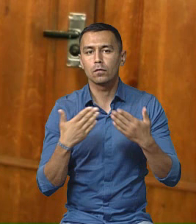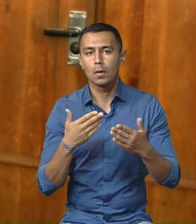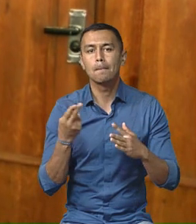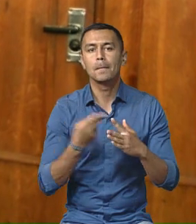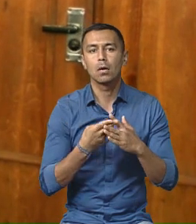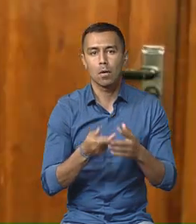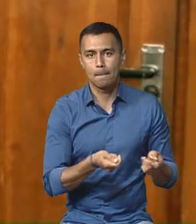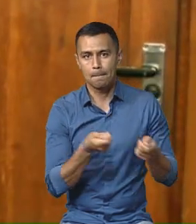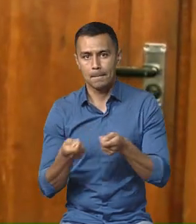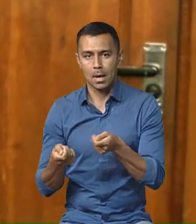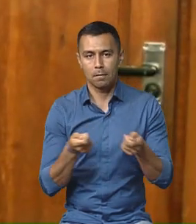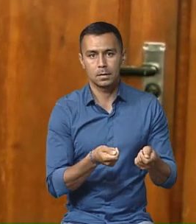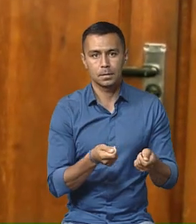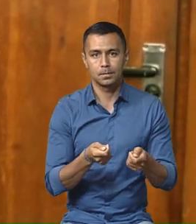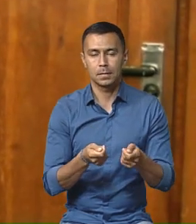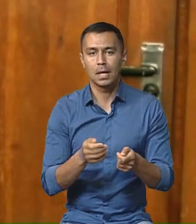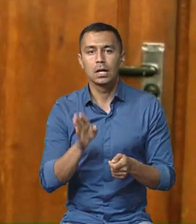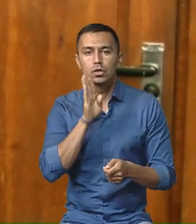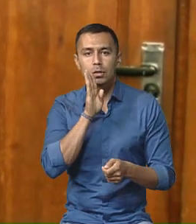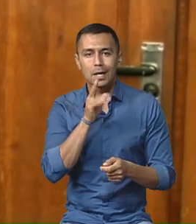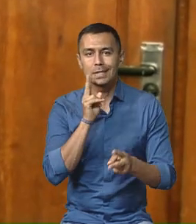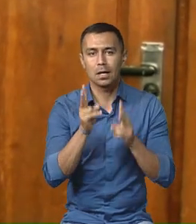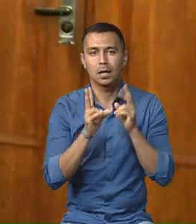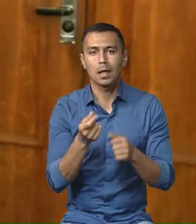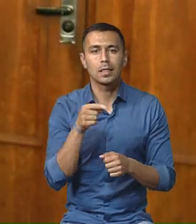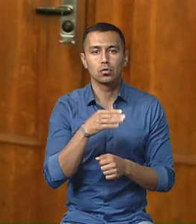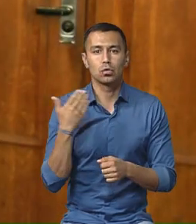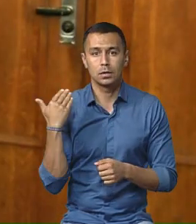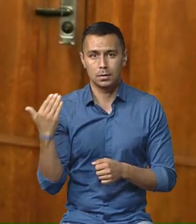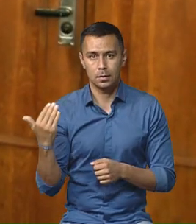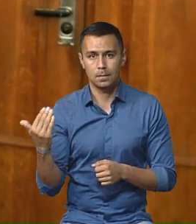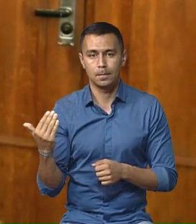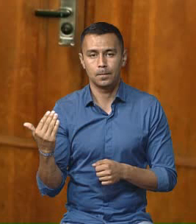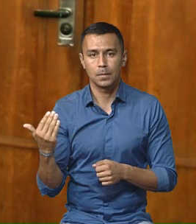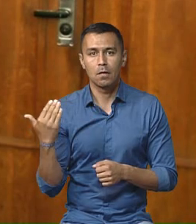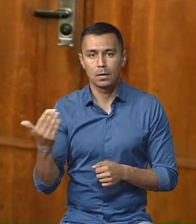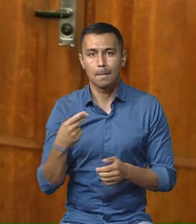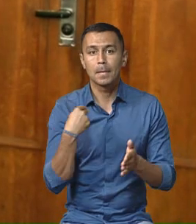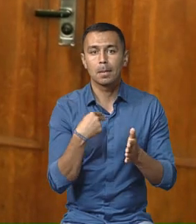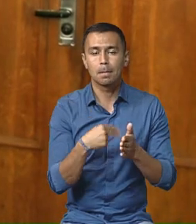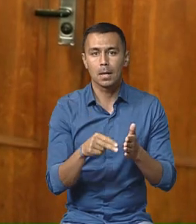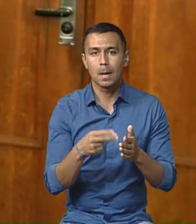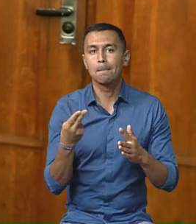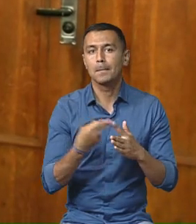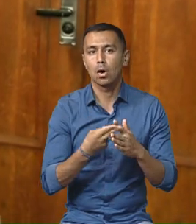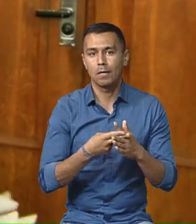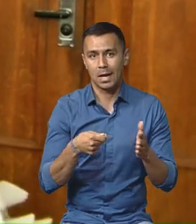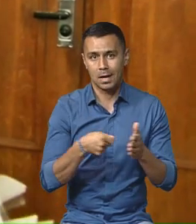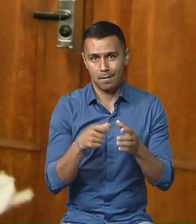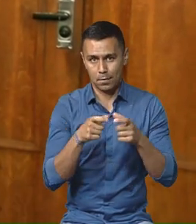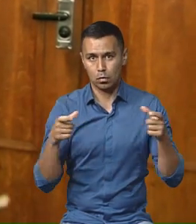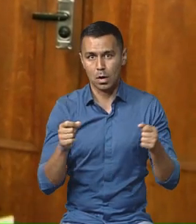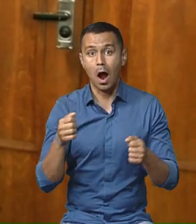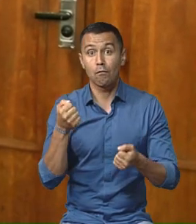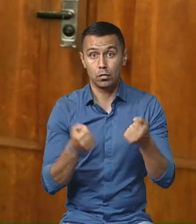пільгового перевезення, заявниця скаржиться на те, що їй вона придбала пільговий квиток, а